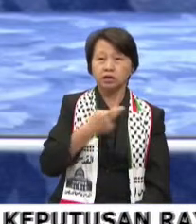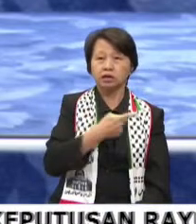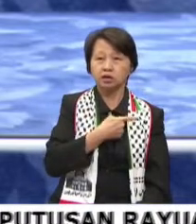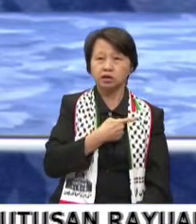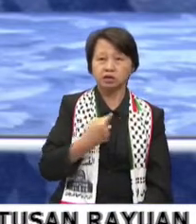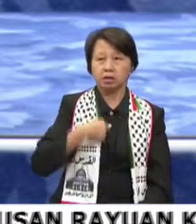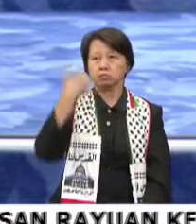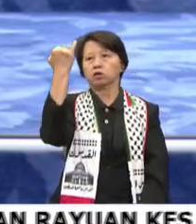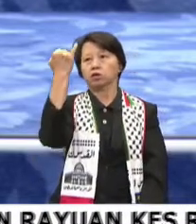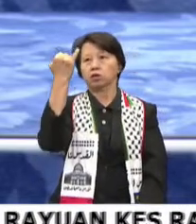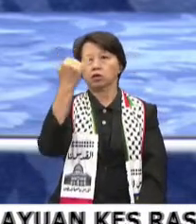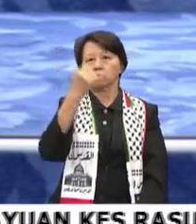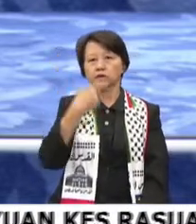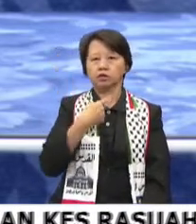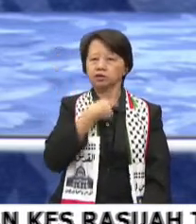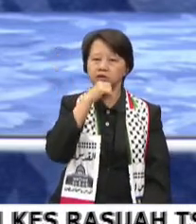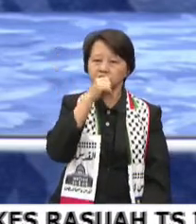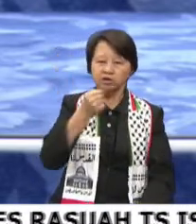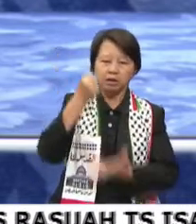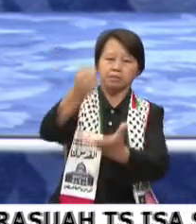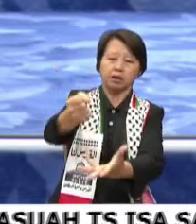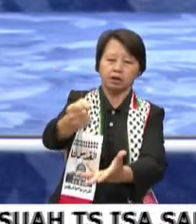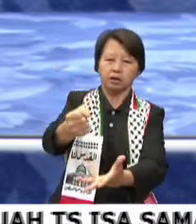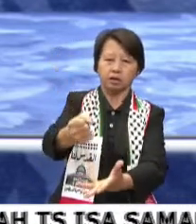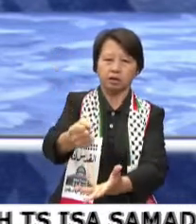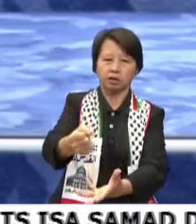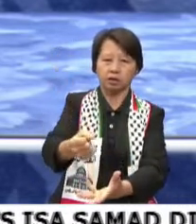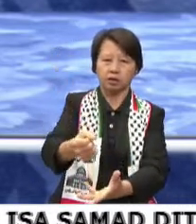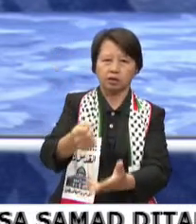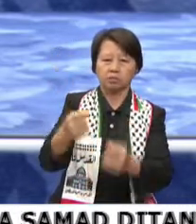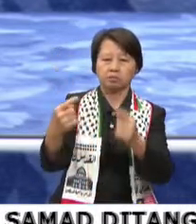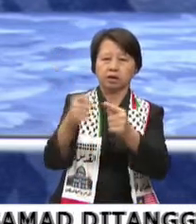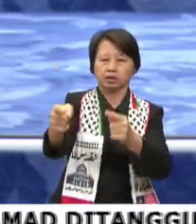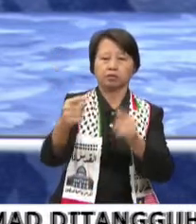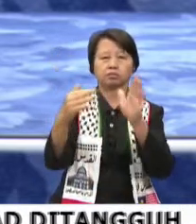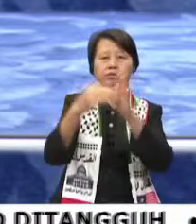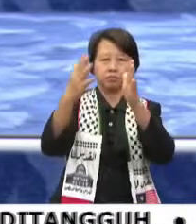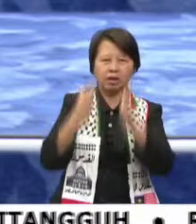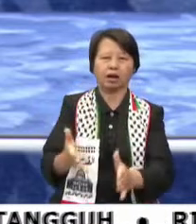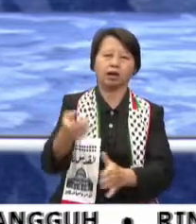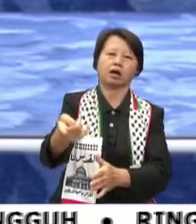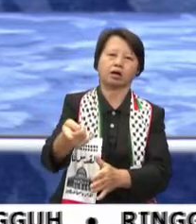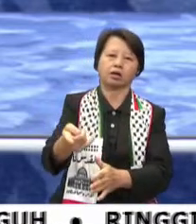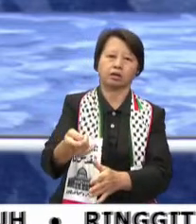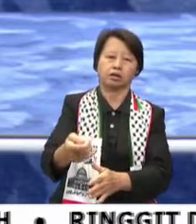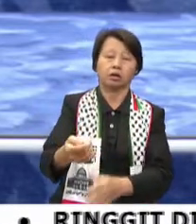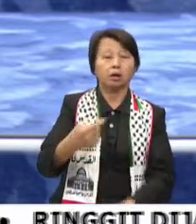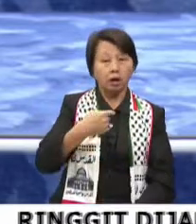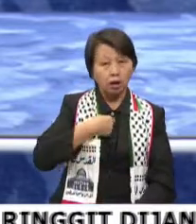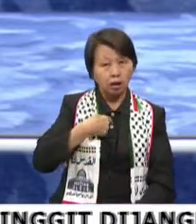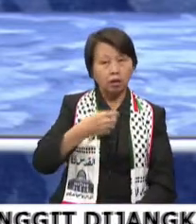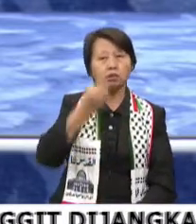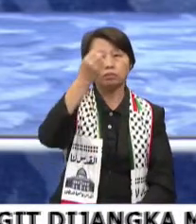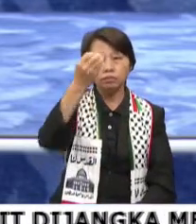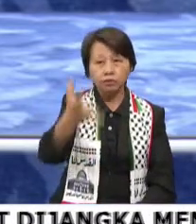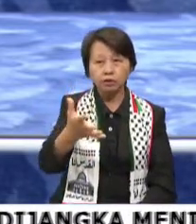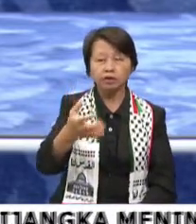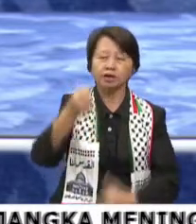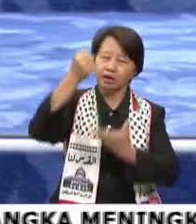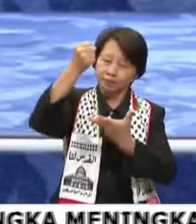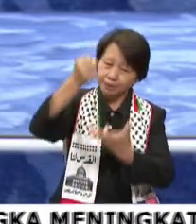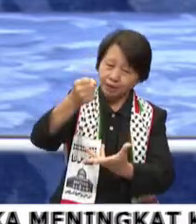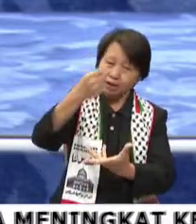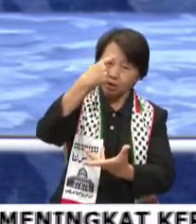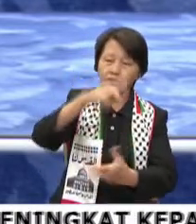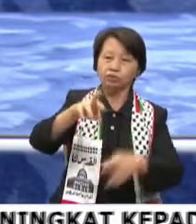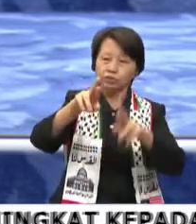zalim tidak beri peruntukan kepada pembangkang saya beritahu peruntukan